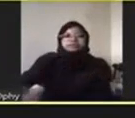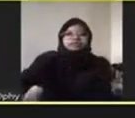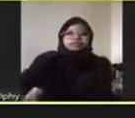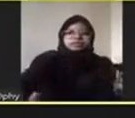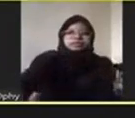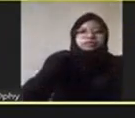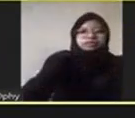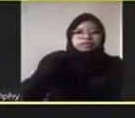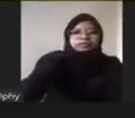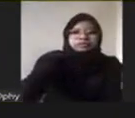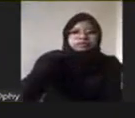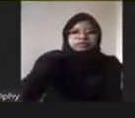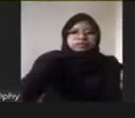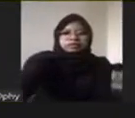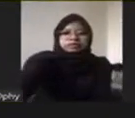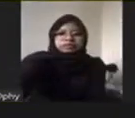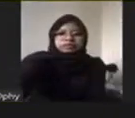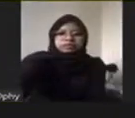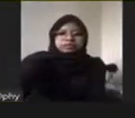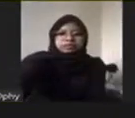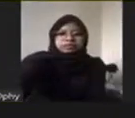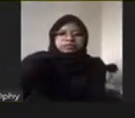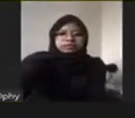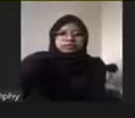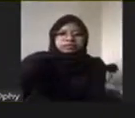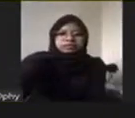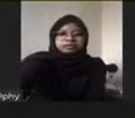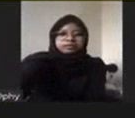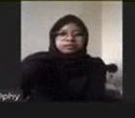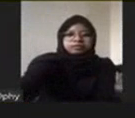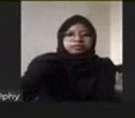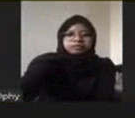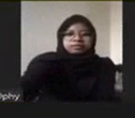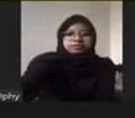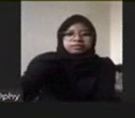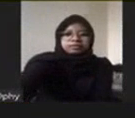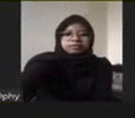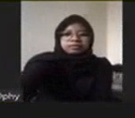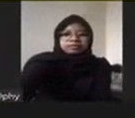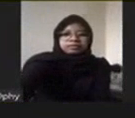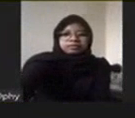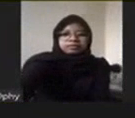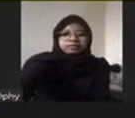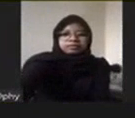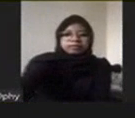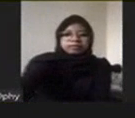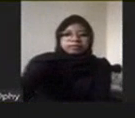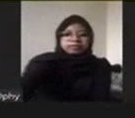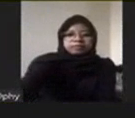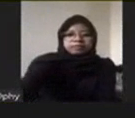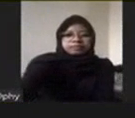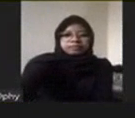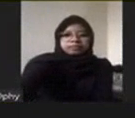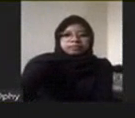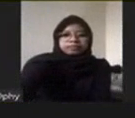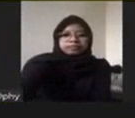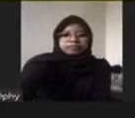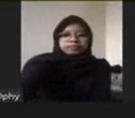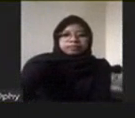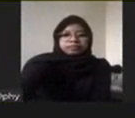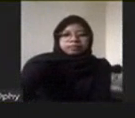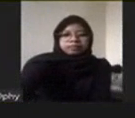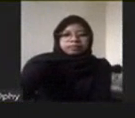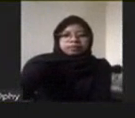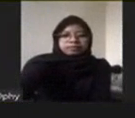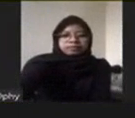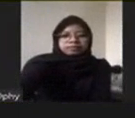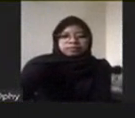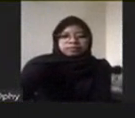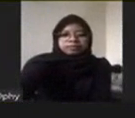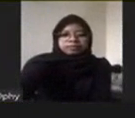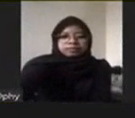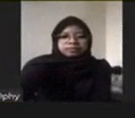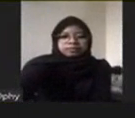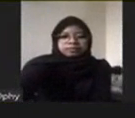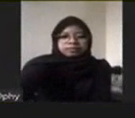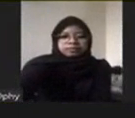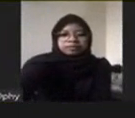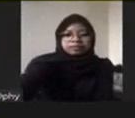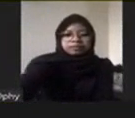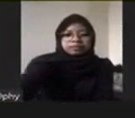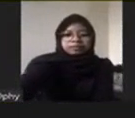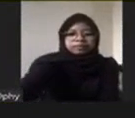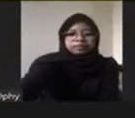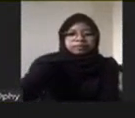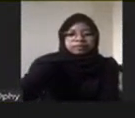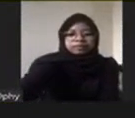berat mengerjakan tugas-tugas selama PJJ, kemudian anak selama PJJ kelelahan mata karena mengerjakan tugas melalui telepon genggam. Dan ternyata